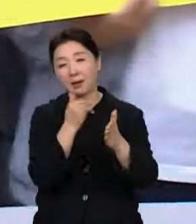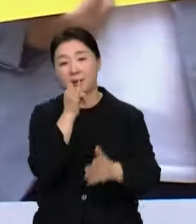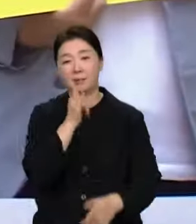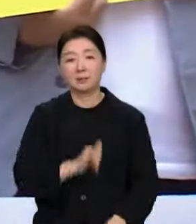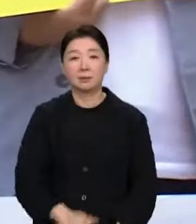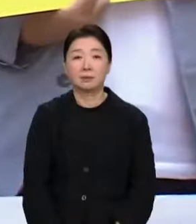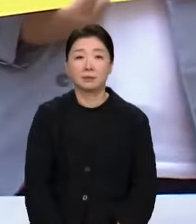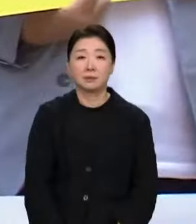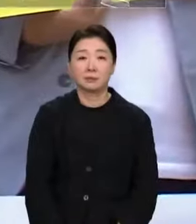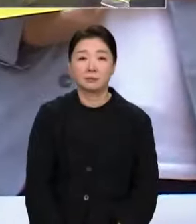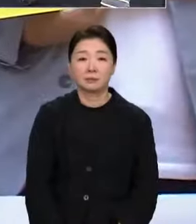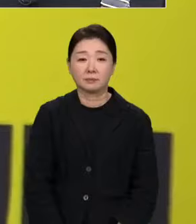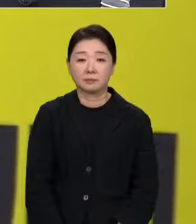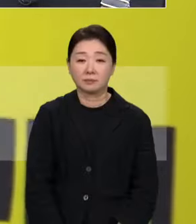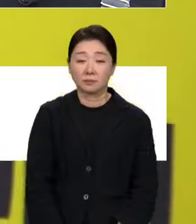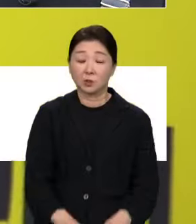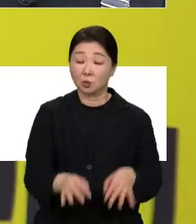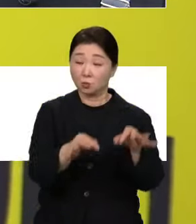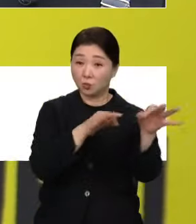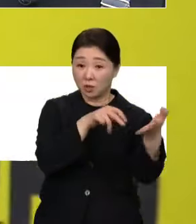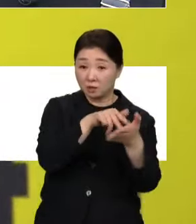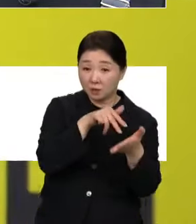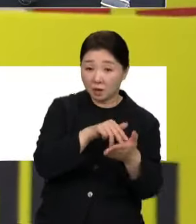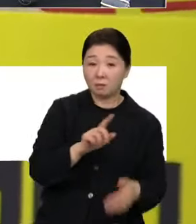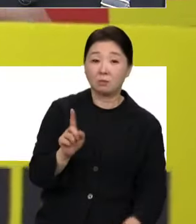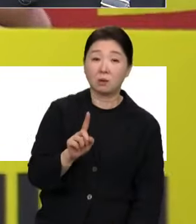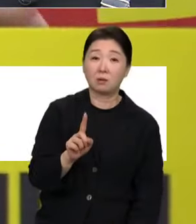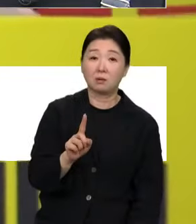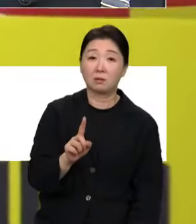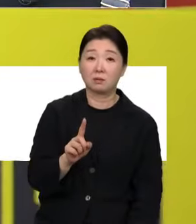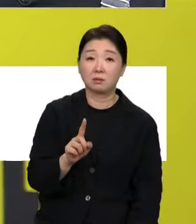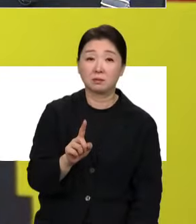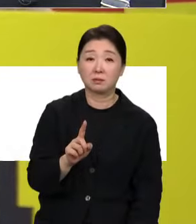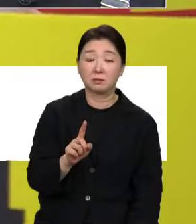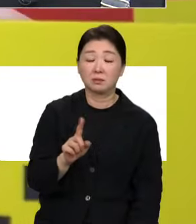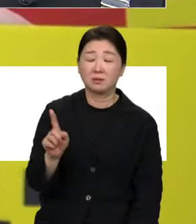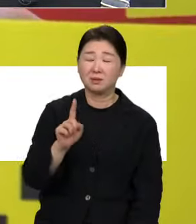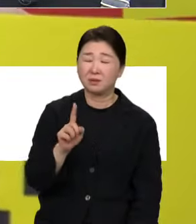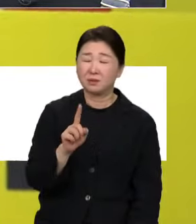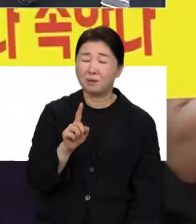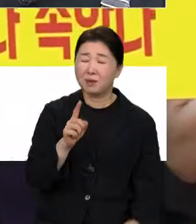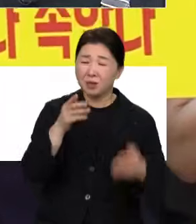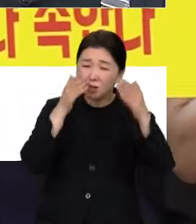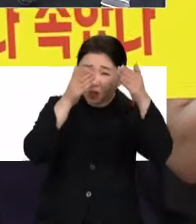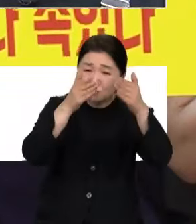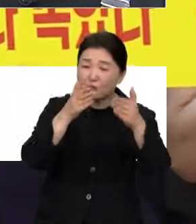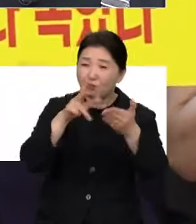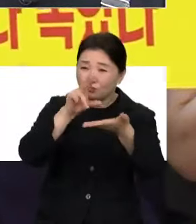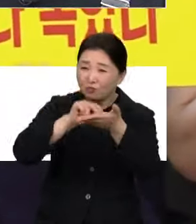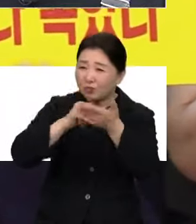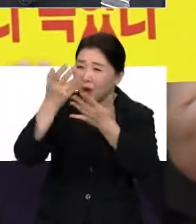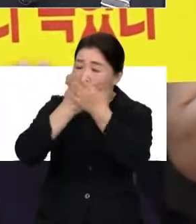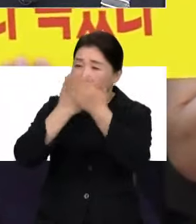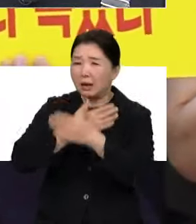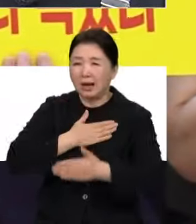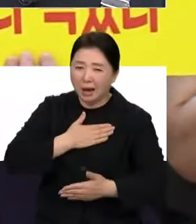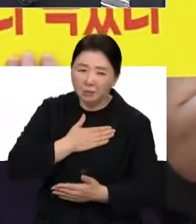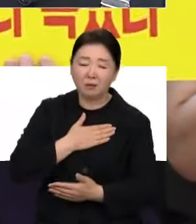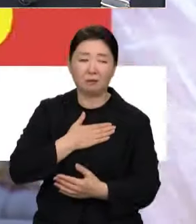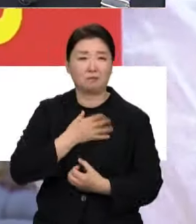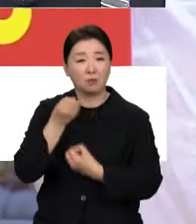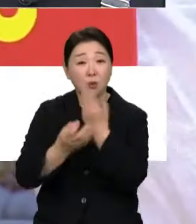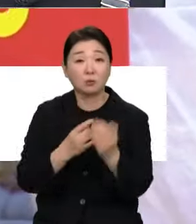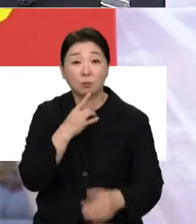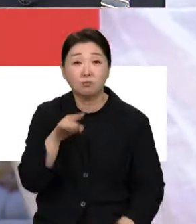겁니다. 저희 입장에서는 솔직히 조금 그냥 약간 논점을 좀 흐리고 감정에 호소하는 정도로